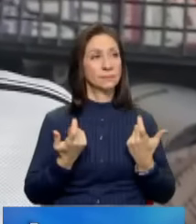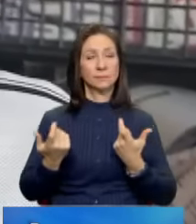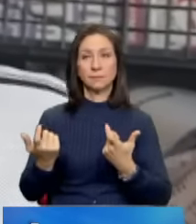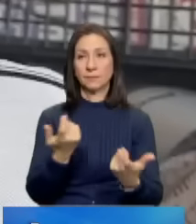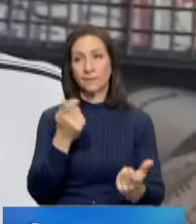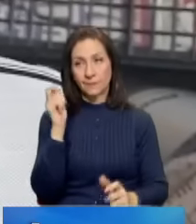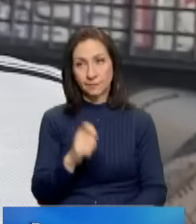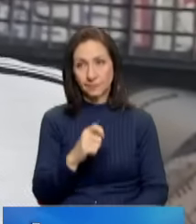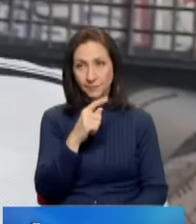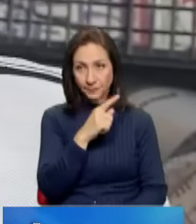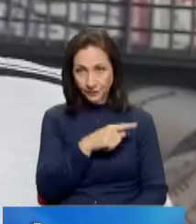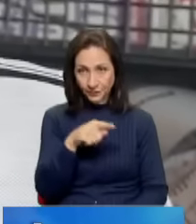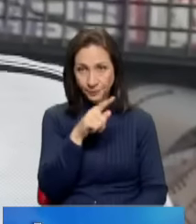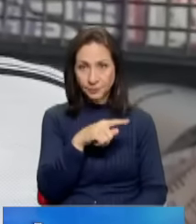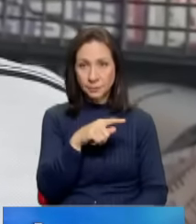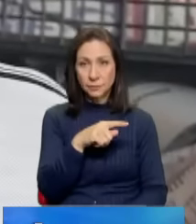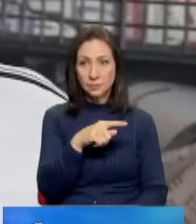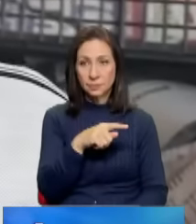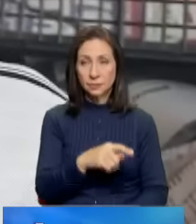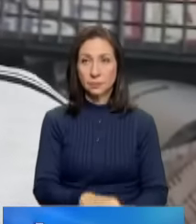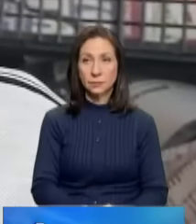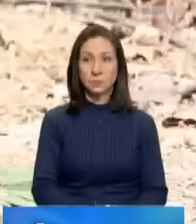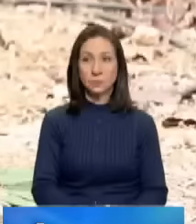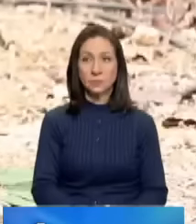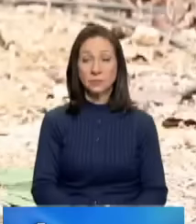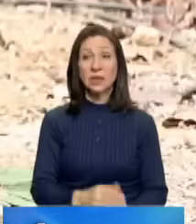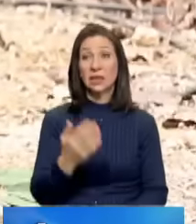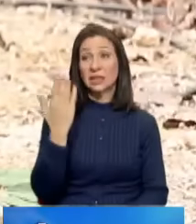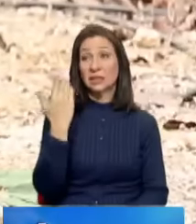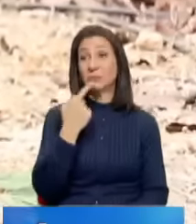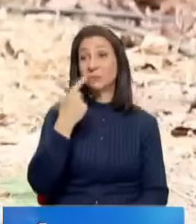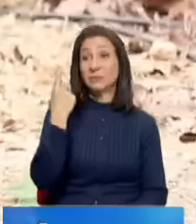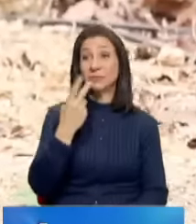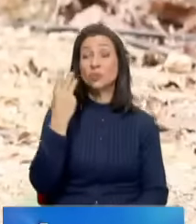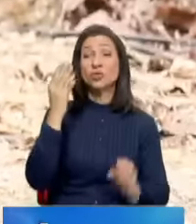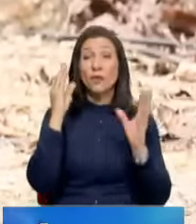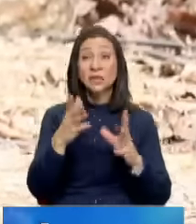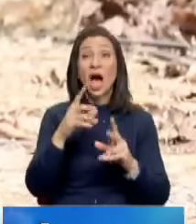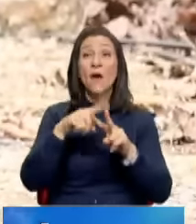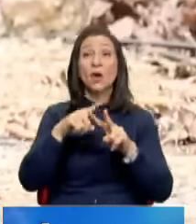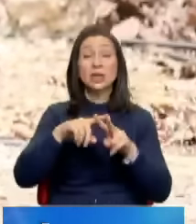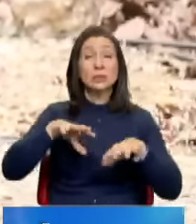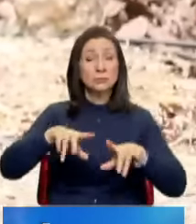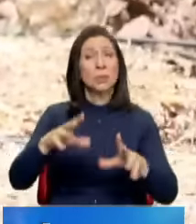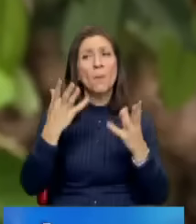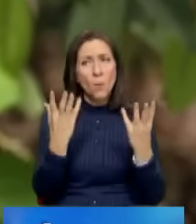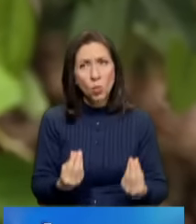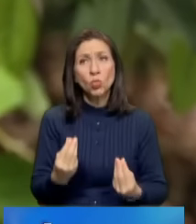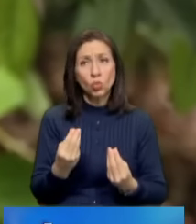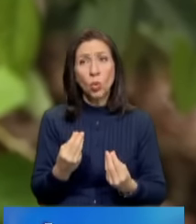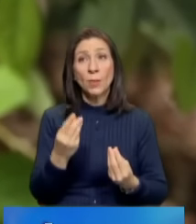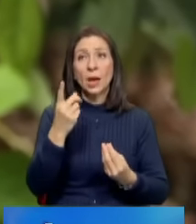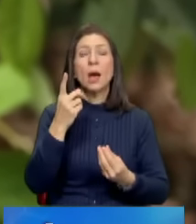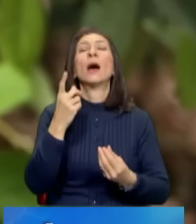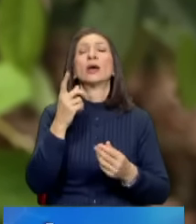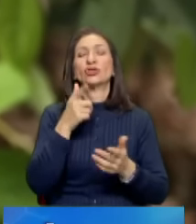kendileri, oradaki çalışan ve kendileri bekçilik yapmaya başladı. Geçtiğimiz yıllarda çok sayıda avokado hırsızlığı vakası yaşanınca